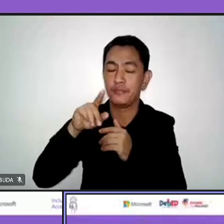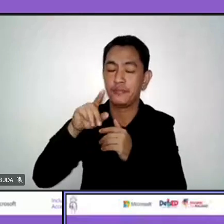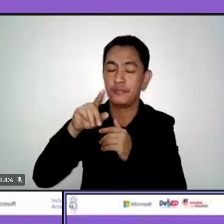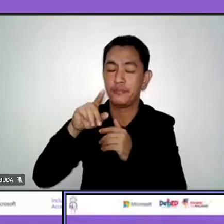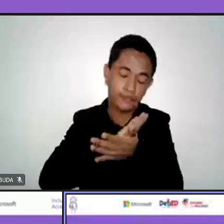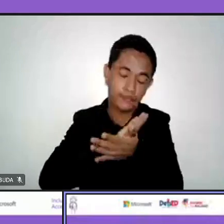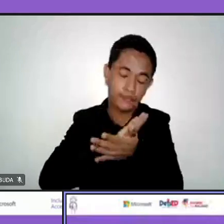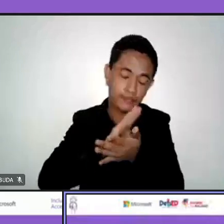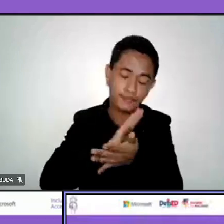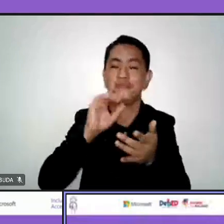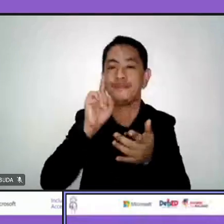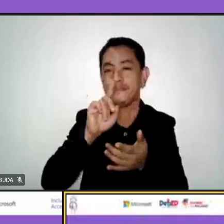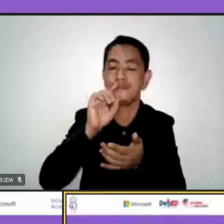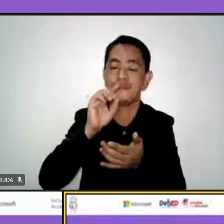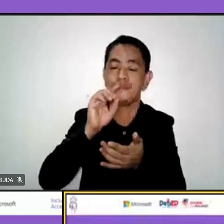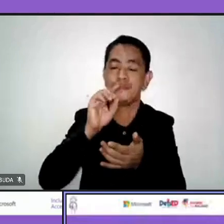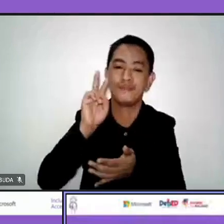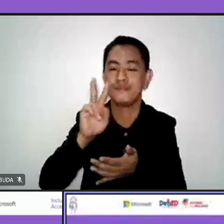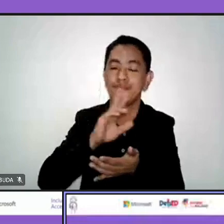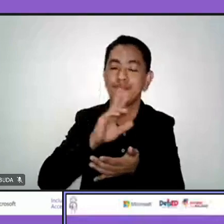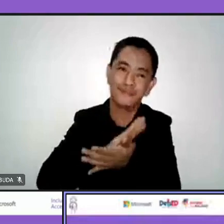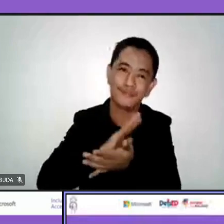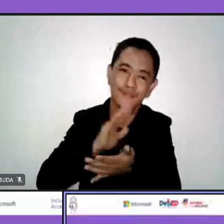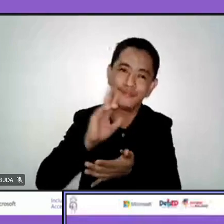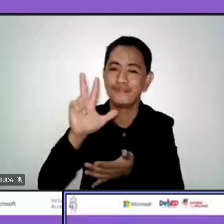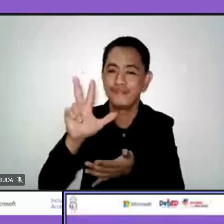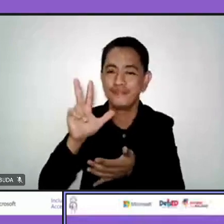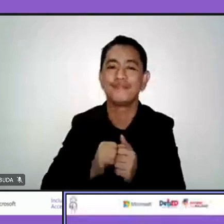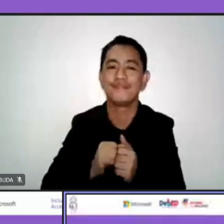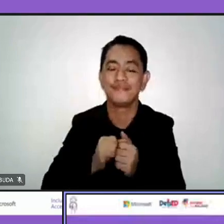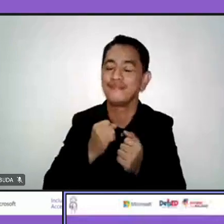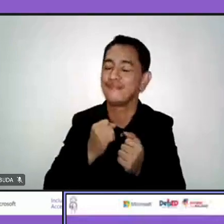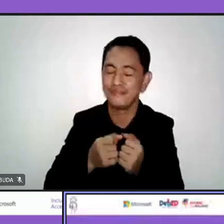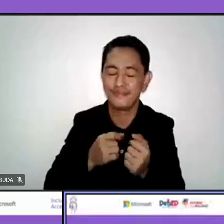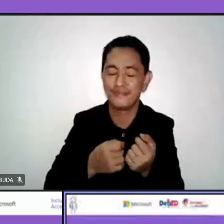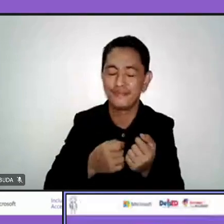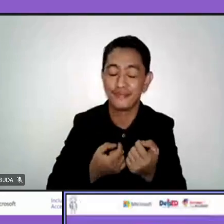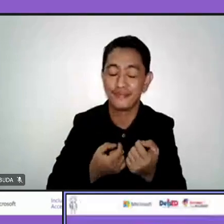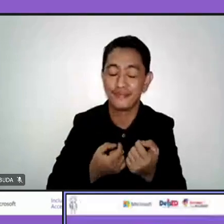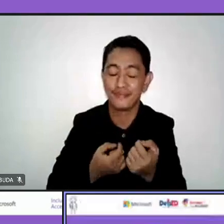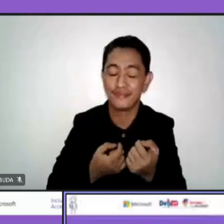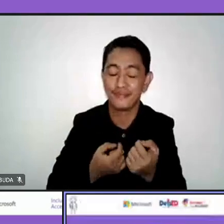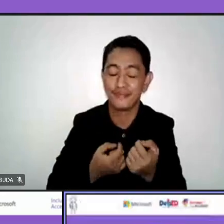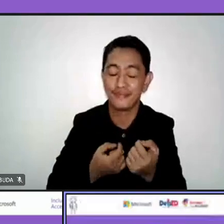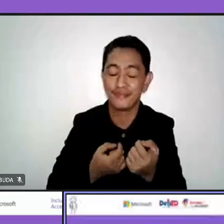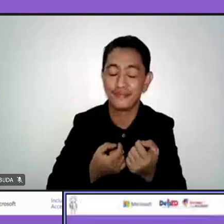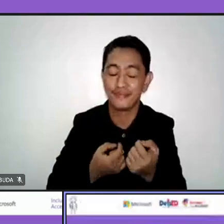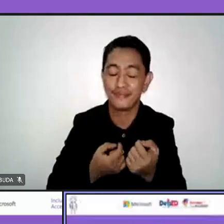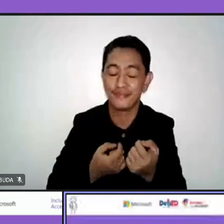internet, babalik tayo dun sa MP1, MP2, MP3, Manila Paper 1, Manila Paper 2, Manila Paper 3. Doon naman